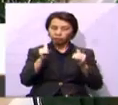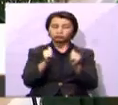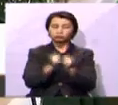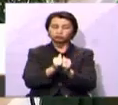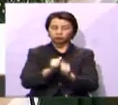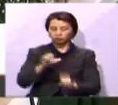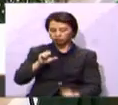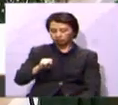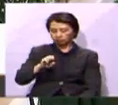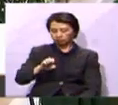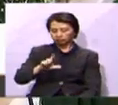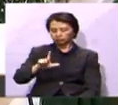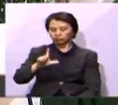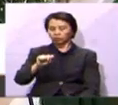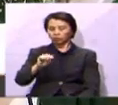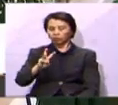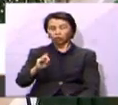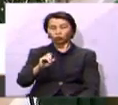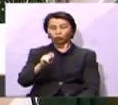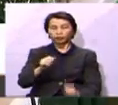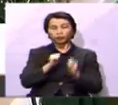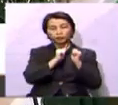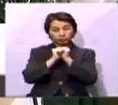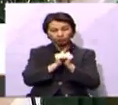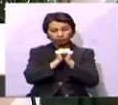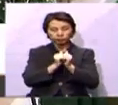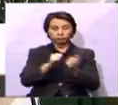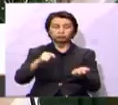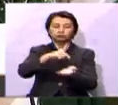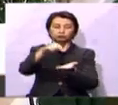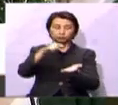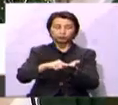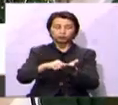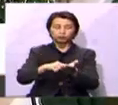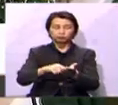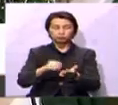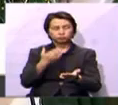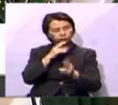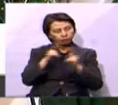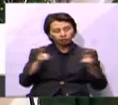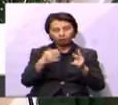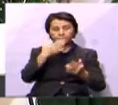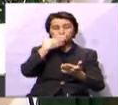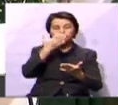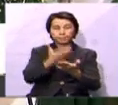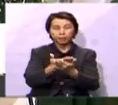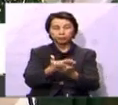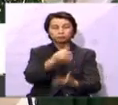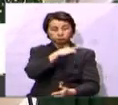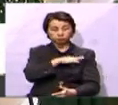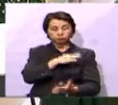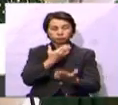kita berselawat bersama-sama, dan saya percaya ini merupakan satu yang sangat baik dan manfaat